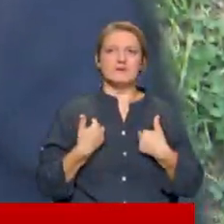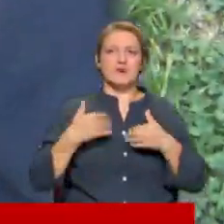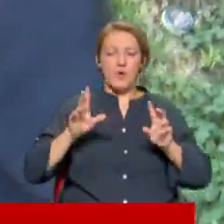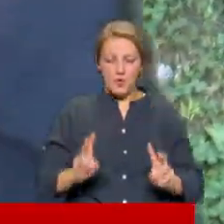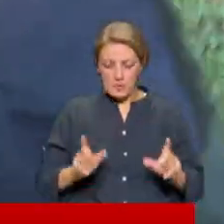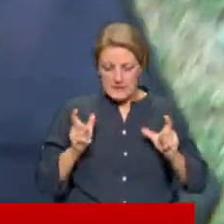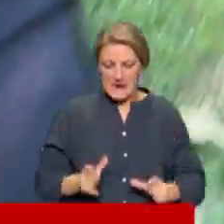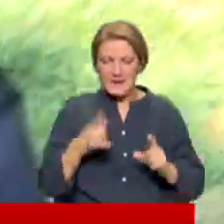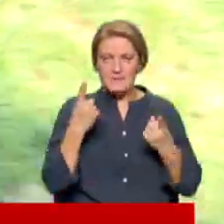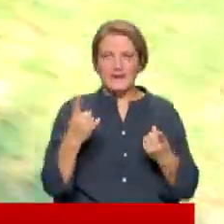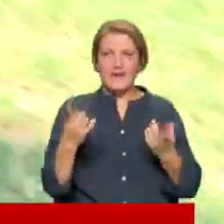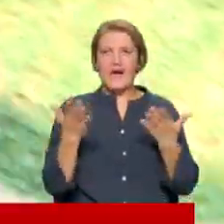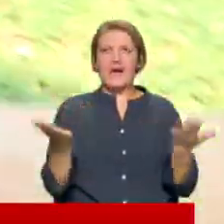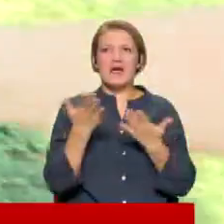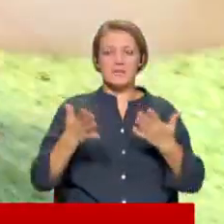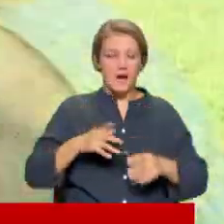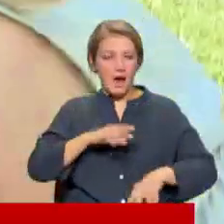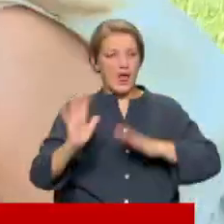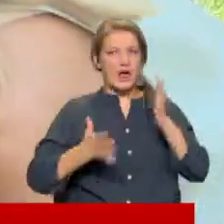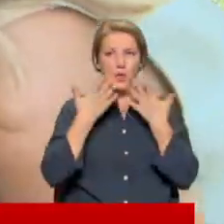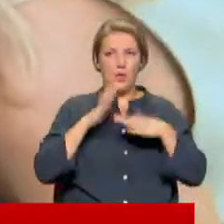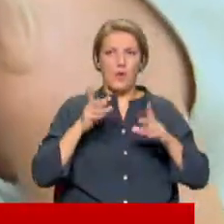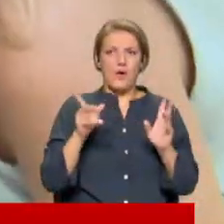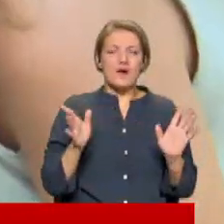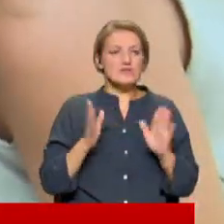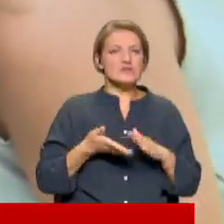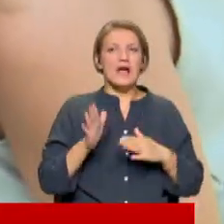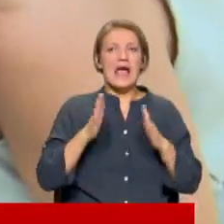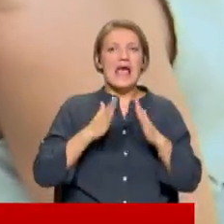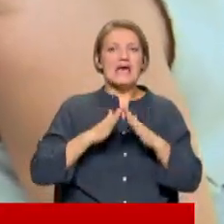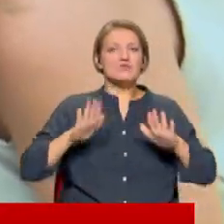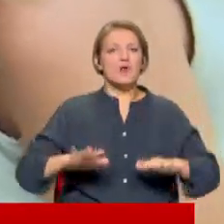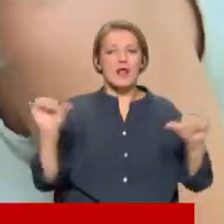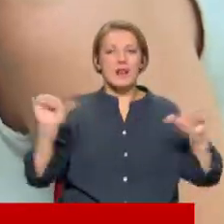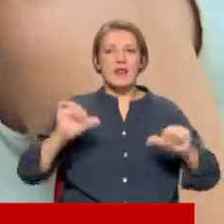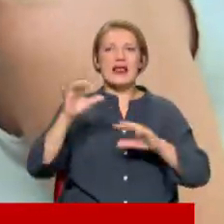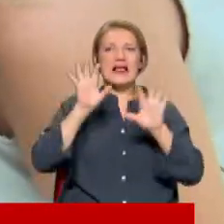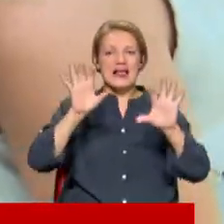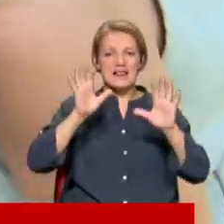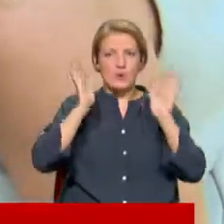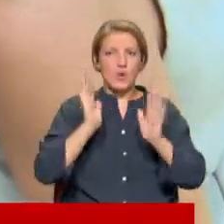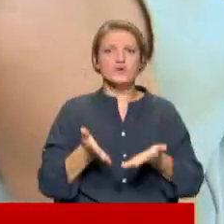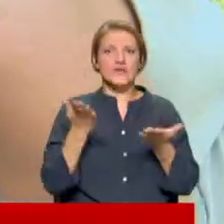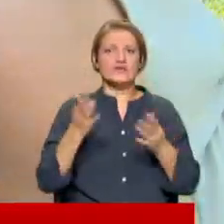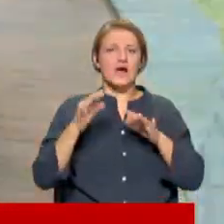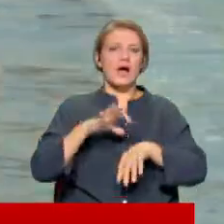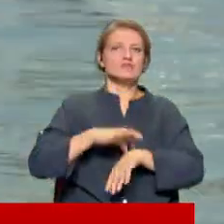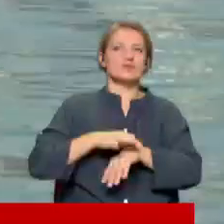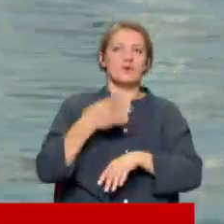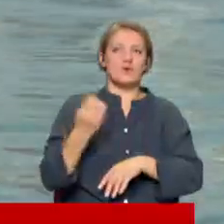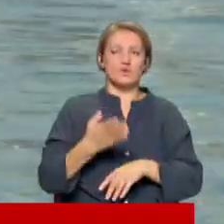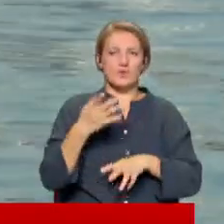oturduğumuz yerde bir Yani herhangi bir eforda sarf etmedik klima kullan San mesela hasta